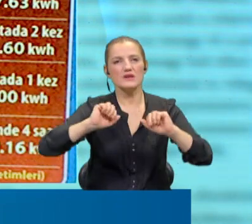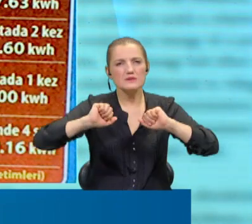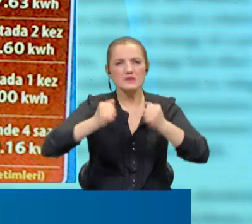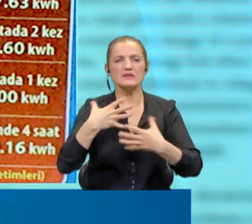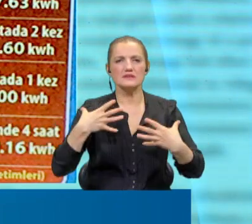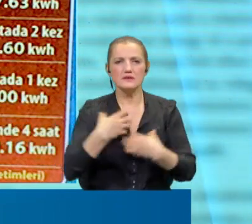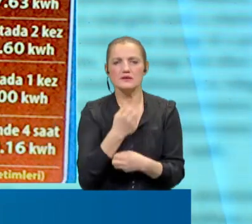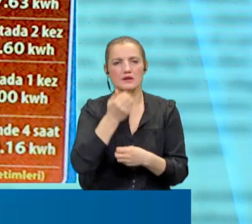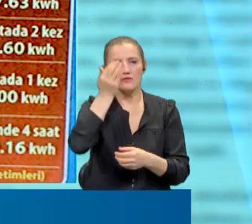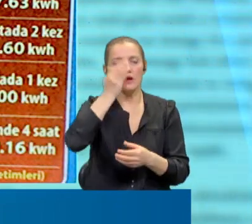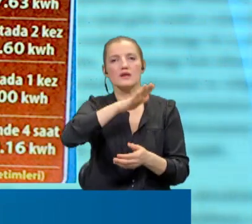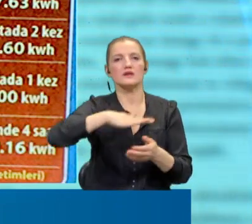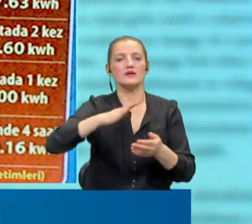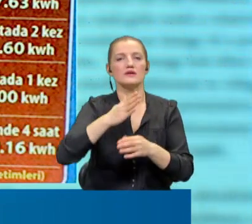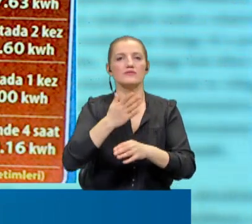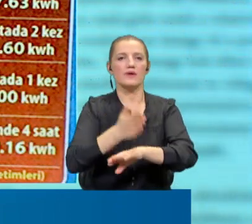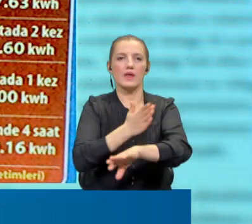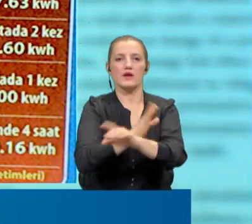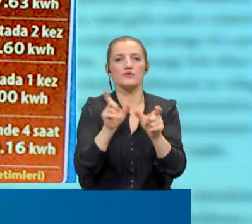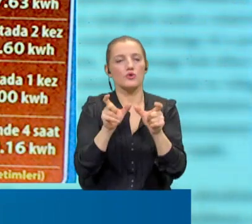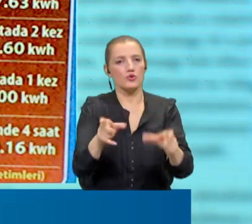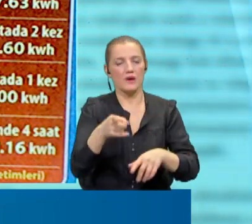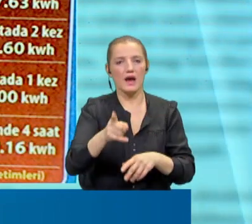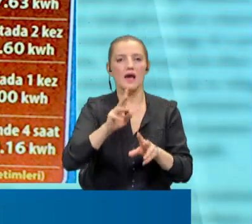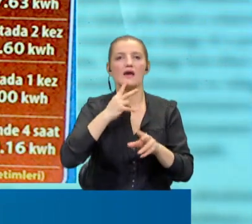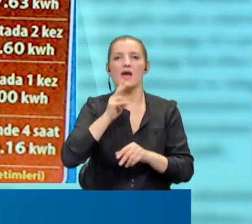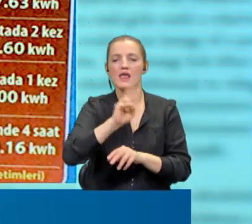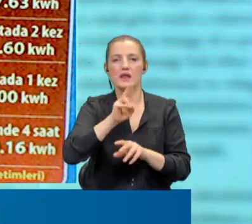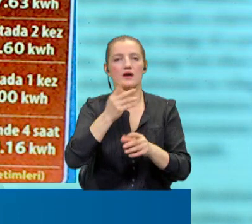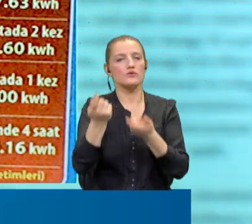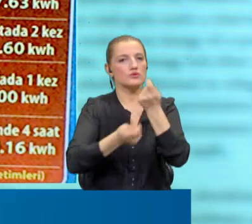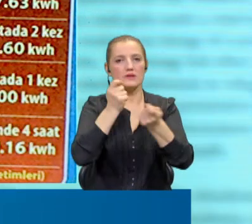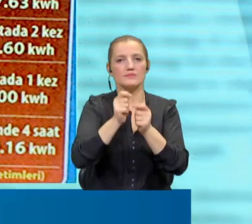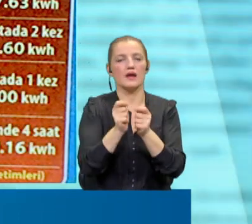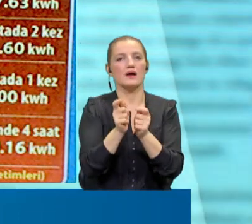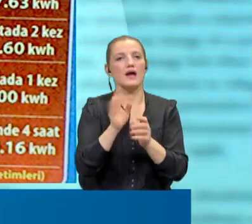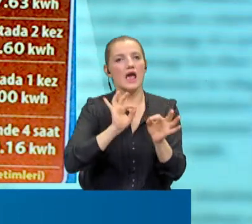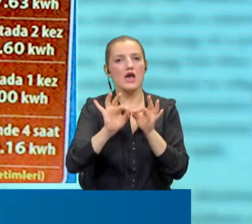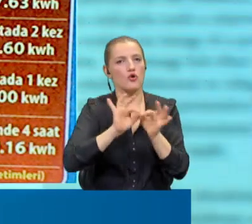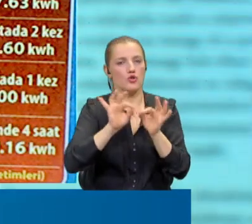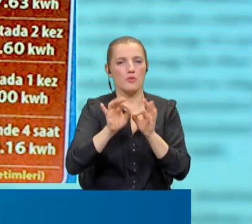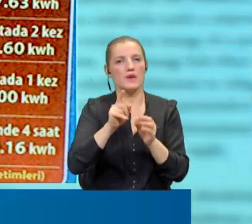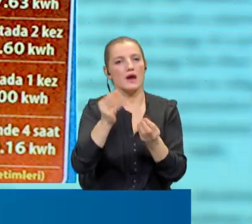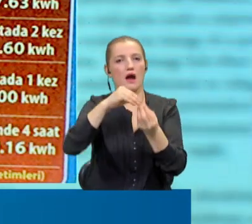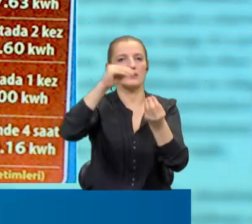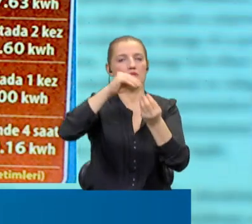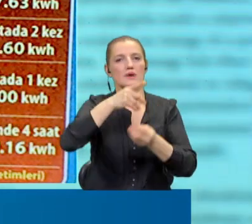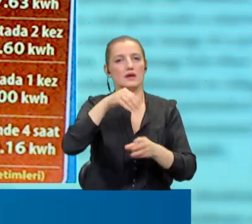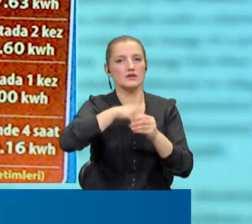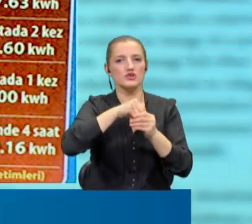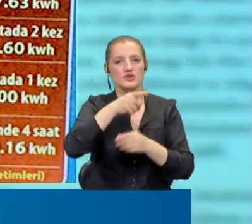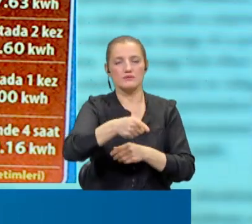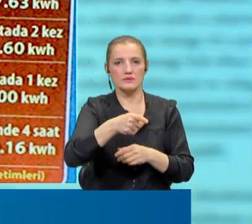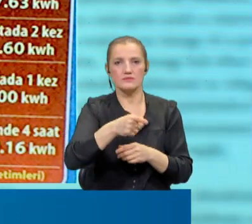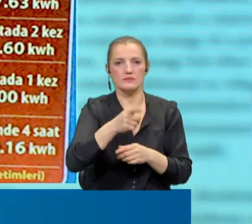2000'li vatandaşlarımızı korumak ve enerji kullanımında tasarruf ve verimliliği arttırmaktır Denizli çok güzel düşünmüşsünüz